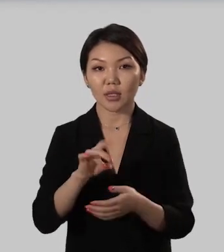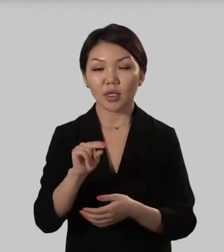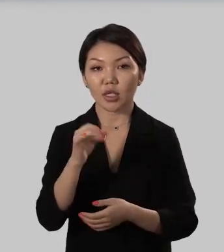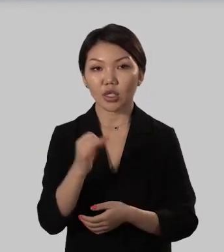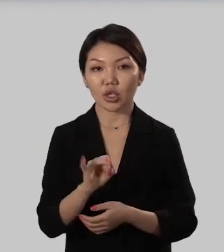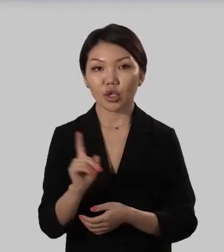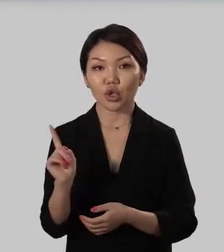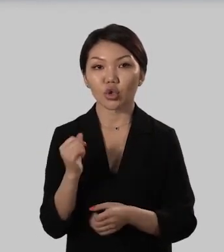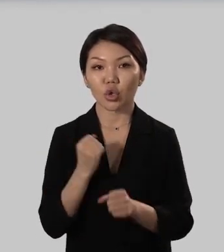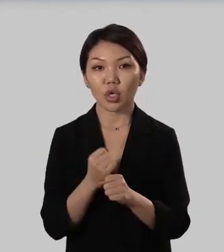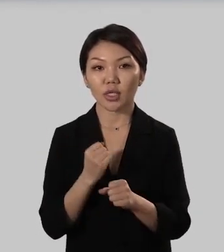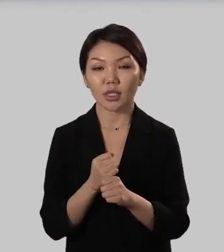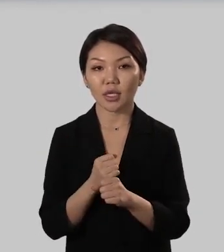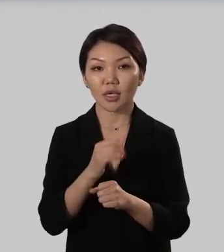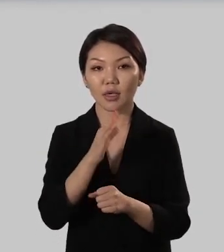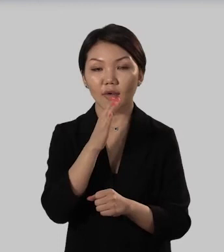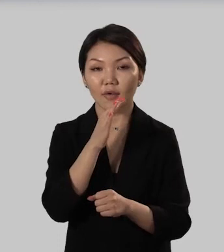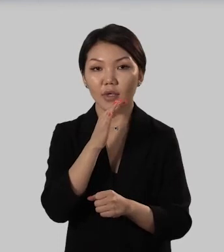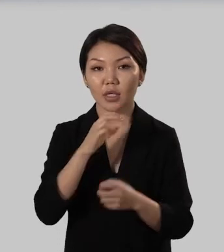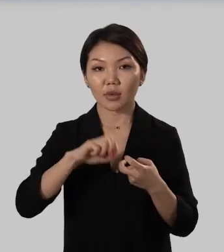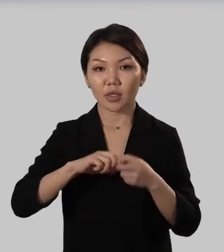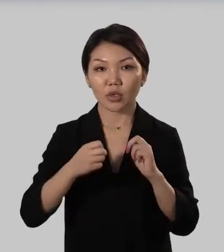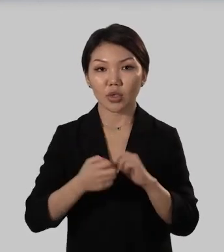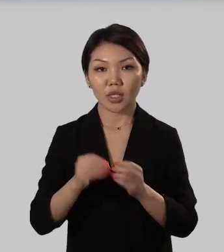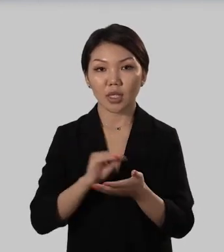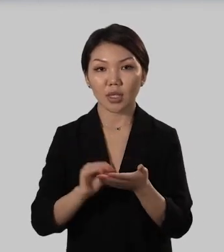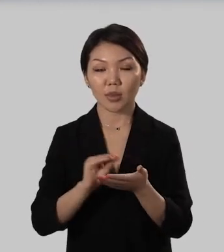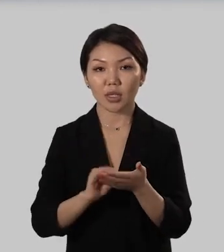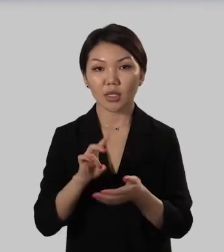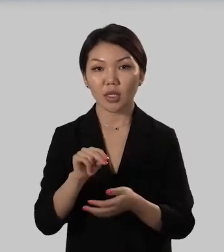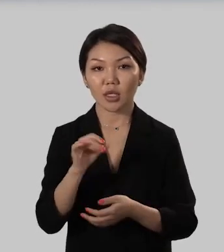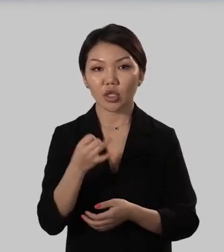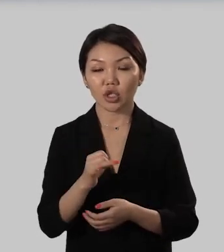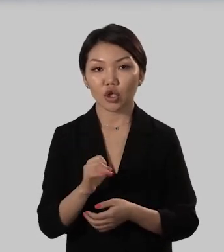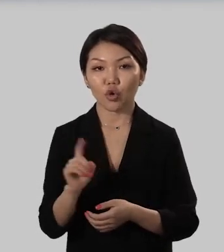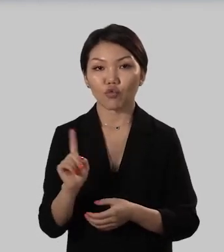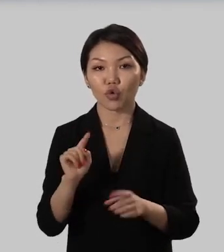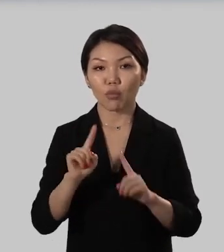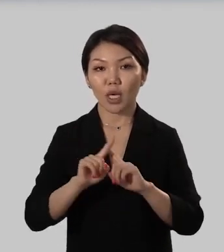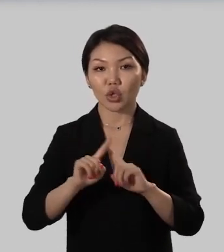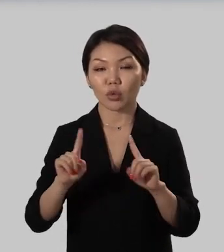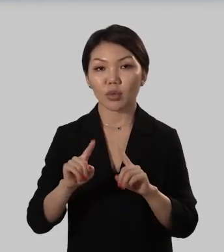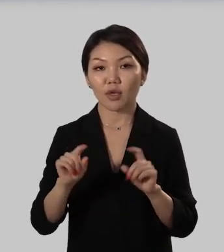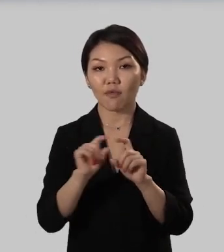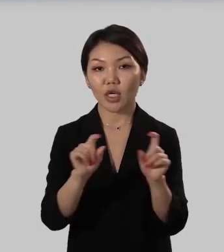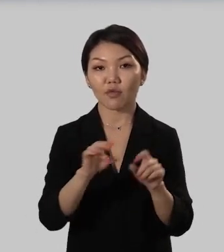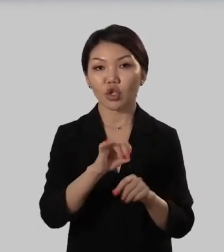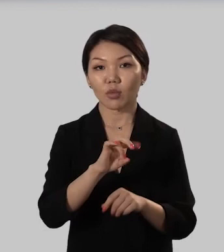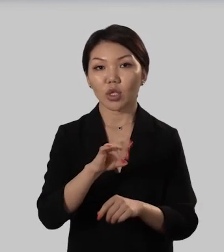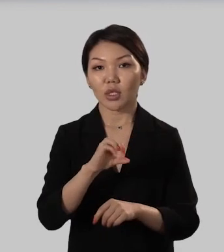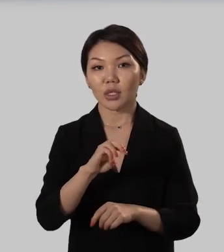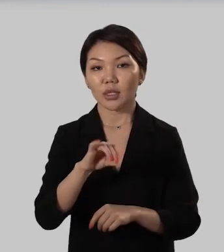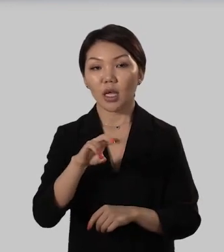что делать при затруднениях в написание наречий в чем особенность выражений во что бы то ни стало